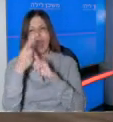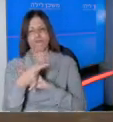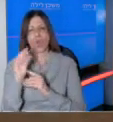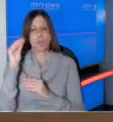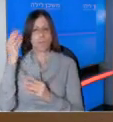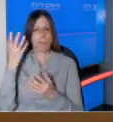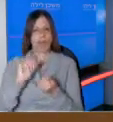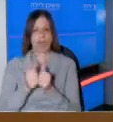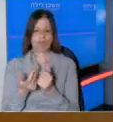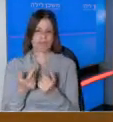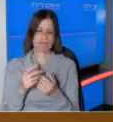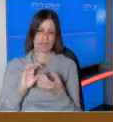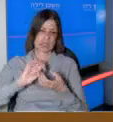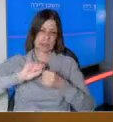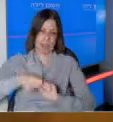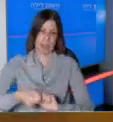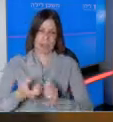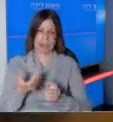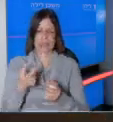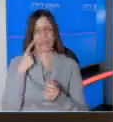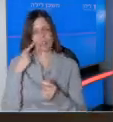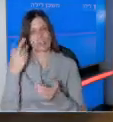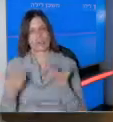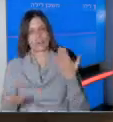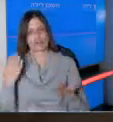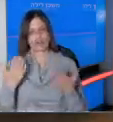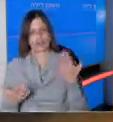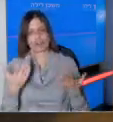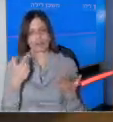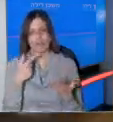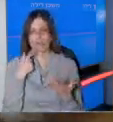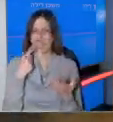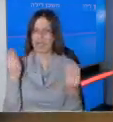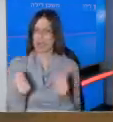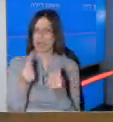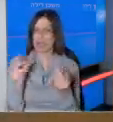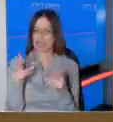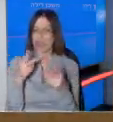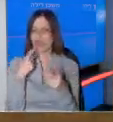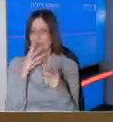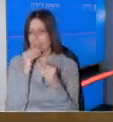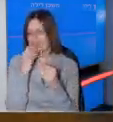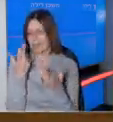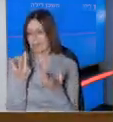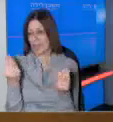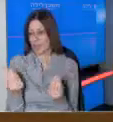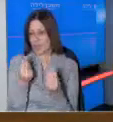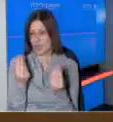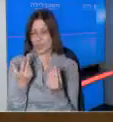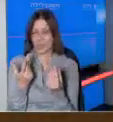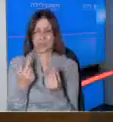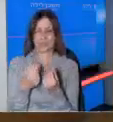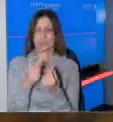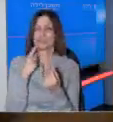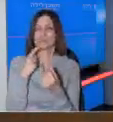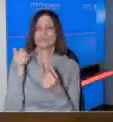לבובה או לסמכות. נראה יוסי אבל שאתה משווה פה, אתה יודע, מבחינת הכמויות, אין מה לדבר בכלל, זה רנפין לאומה.